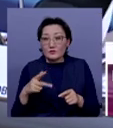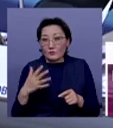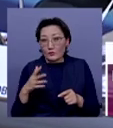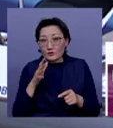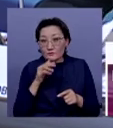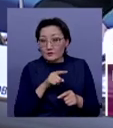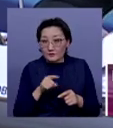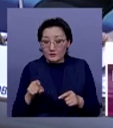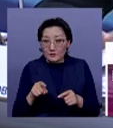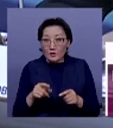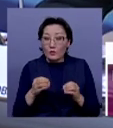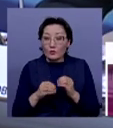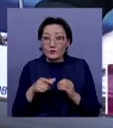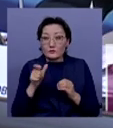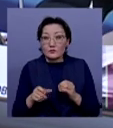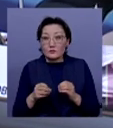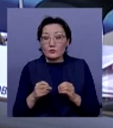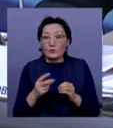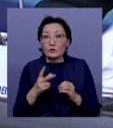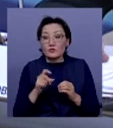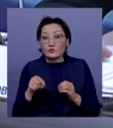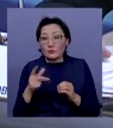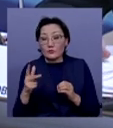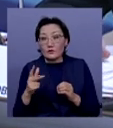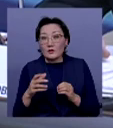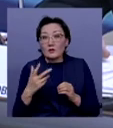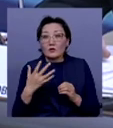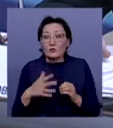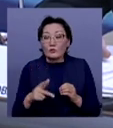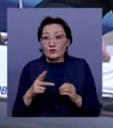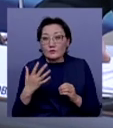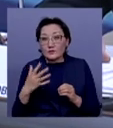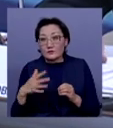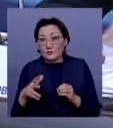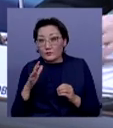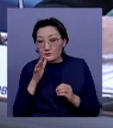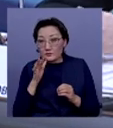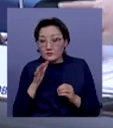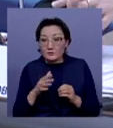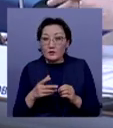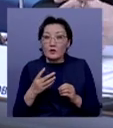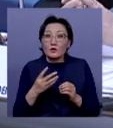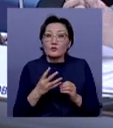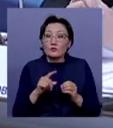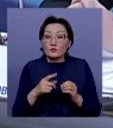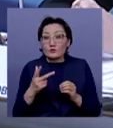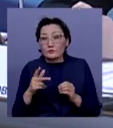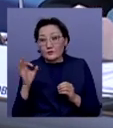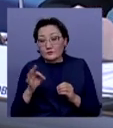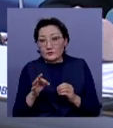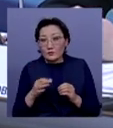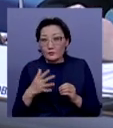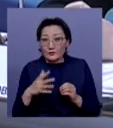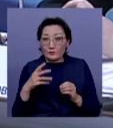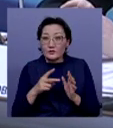жастар 10 адам 13.3%, 35-55 аралығындағы орта буын 4.5%,